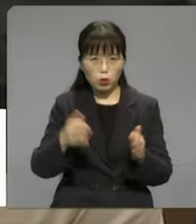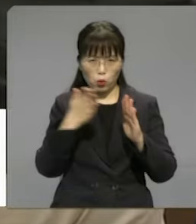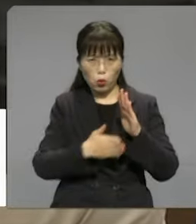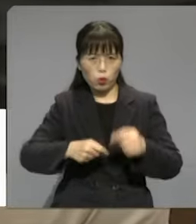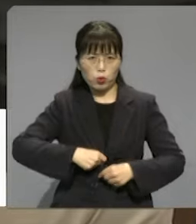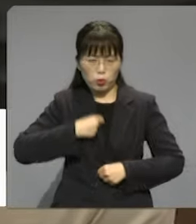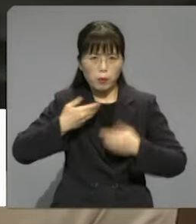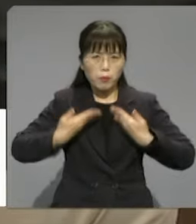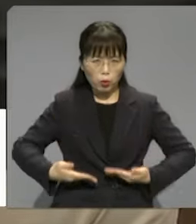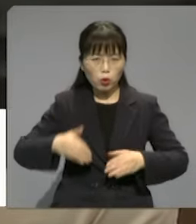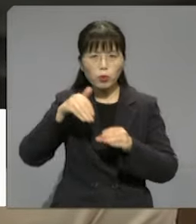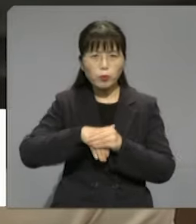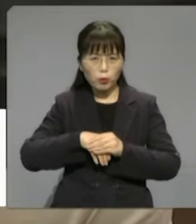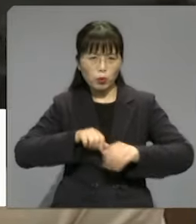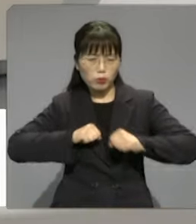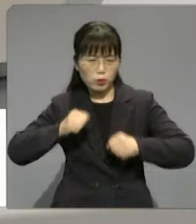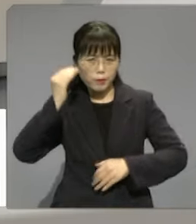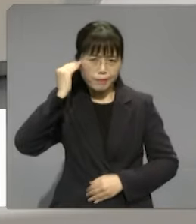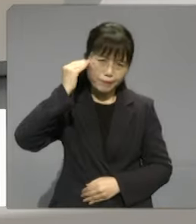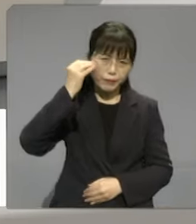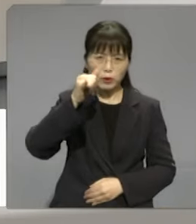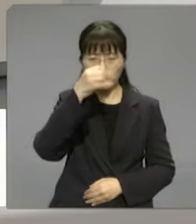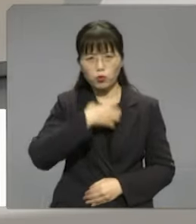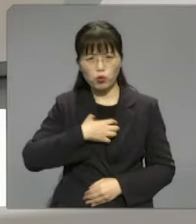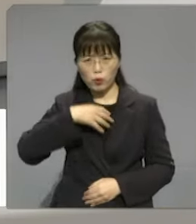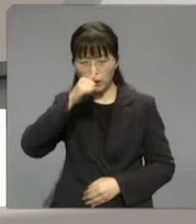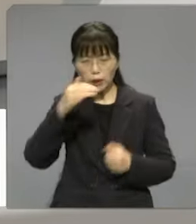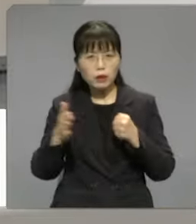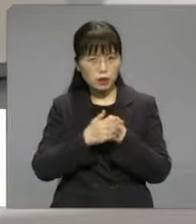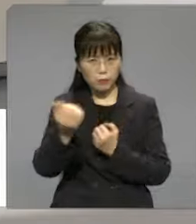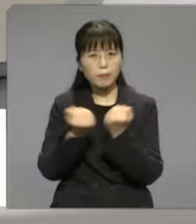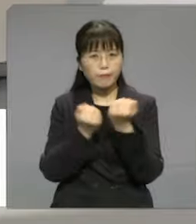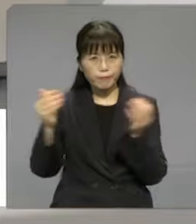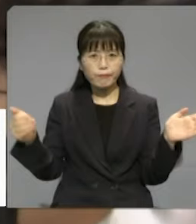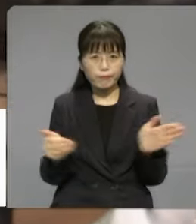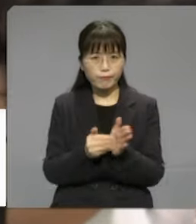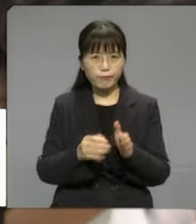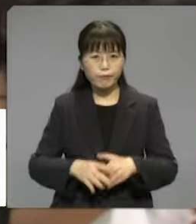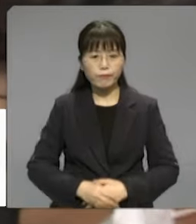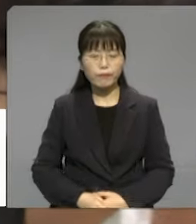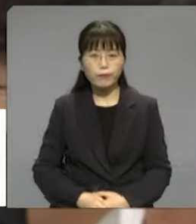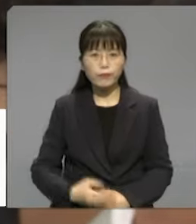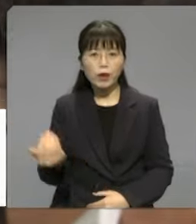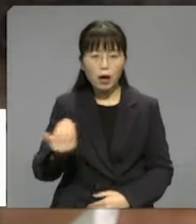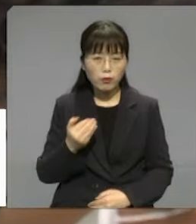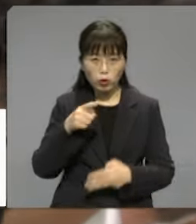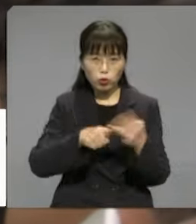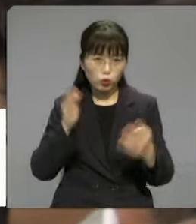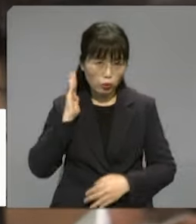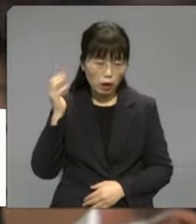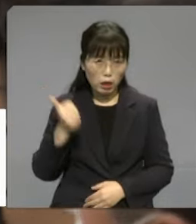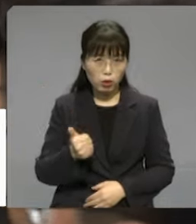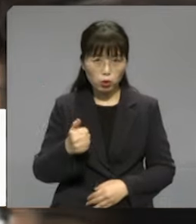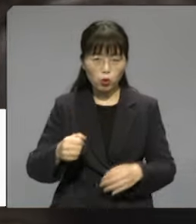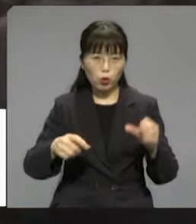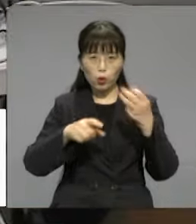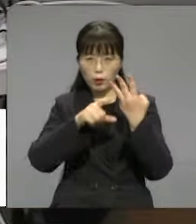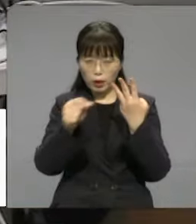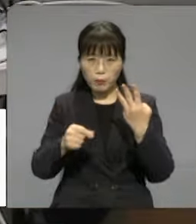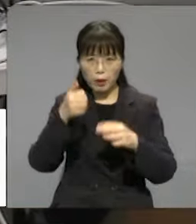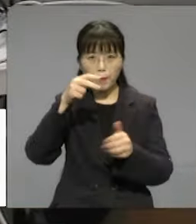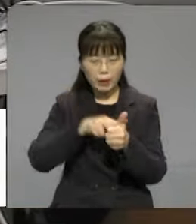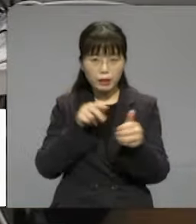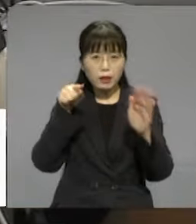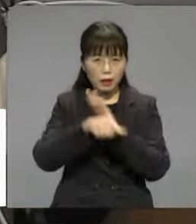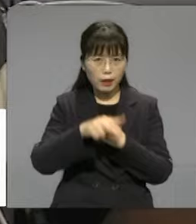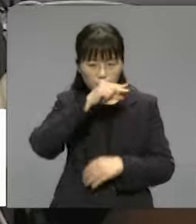공정하고 평온한 투표 진행에 지장을 줄 우려가 있기 때문이라고 설명했습니다. 앞서 윤 대통령은 지난달 한 마트를 찾아